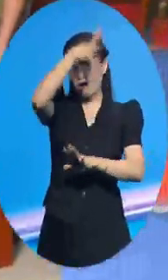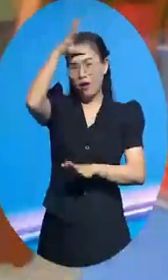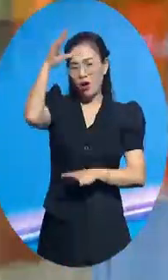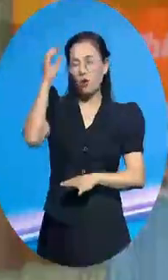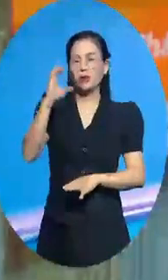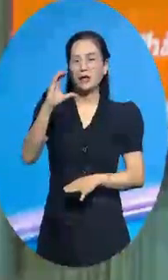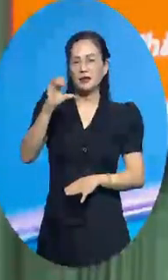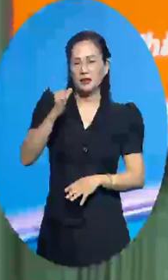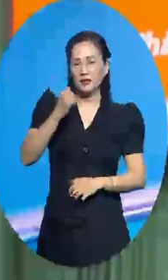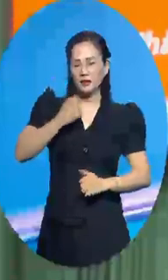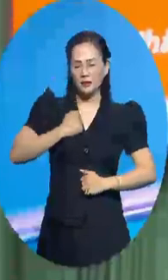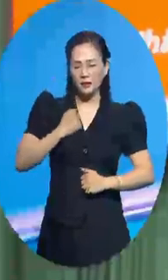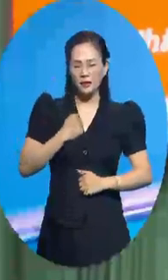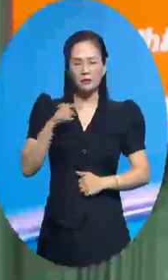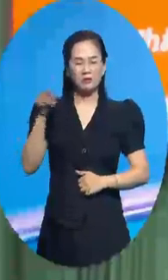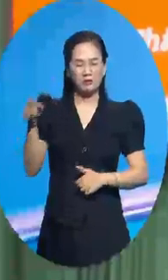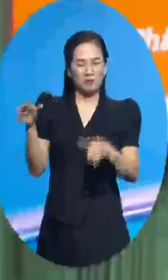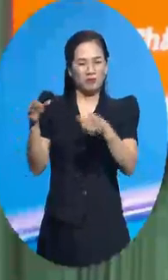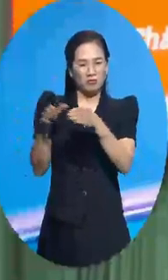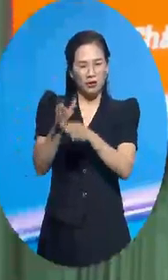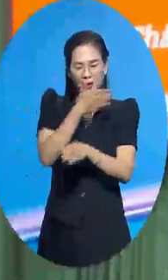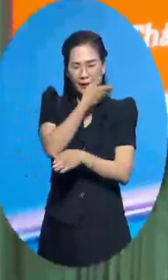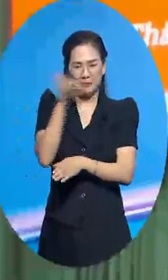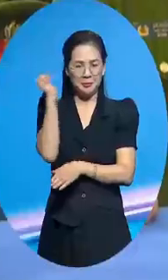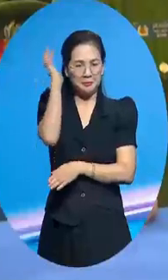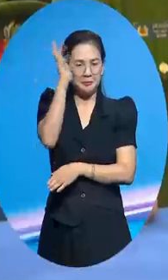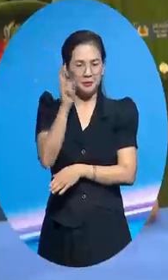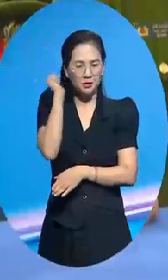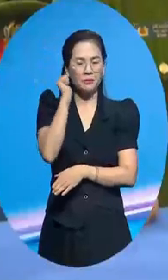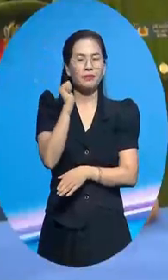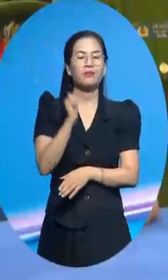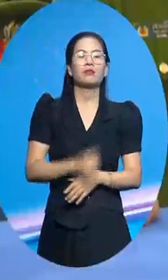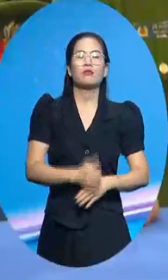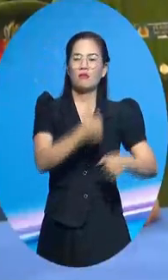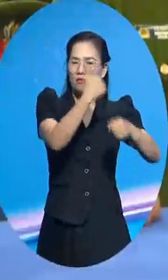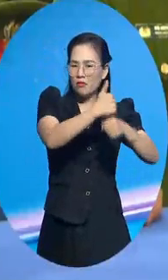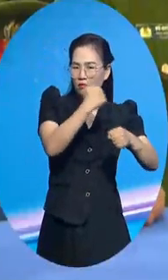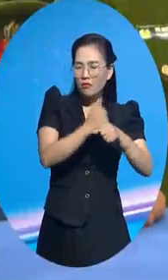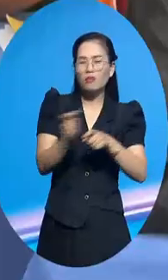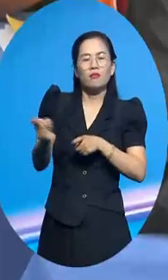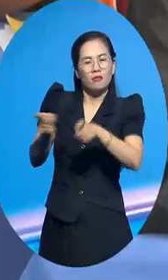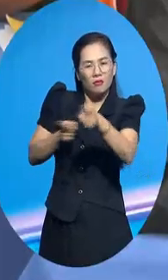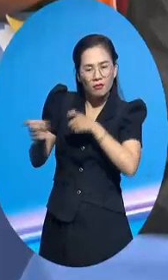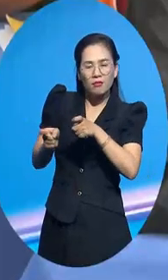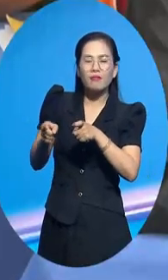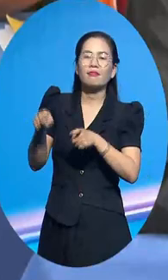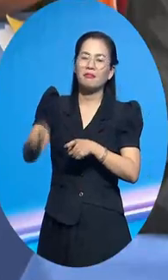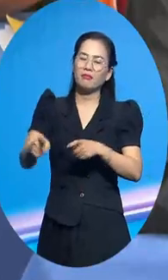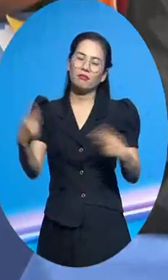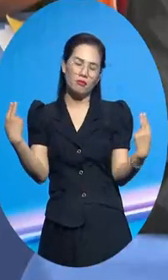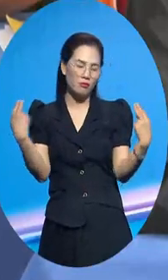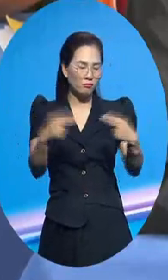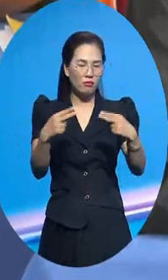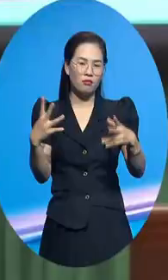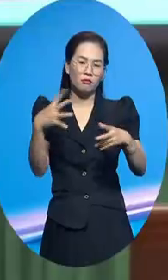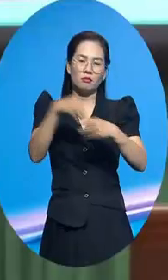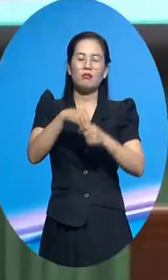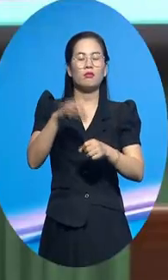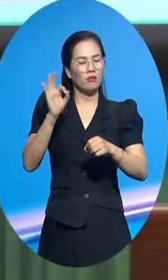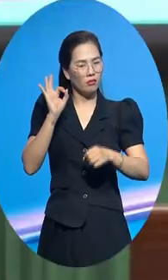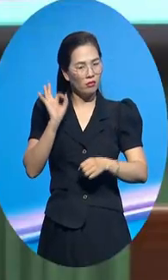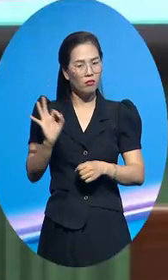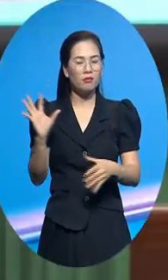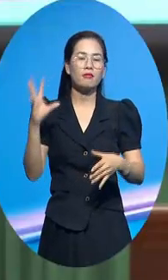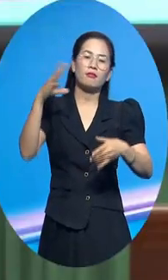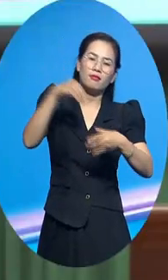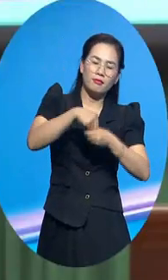dân là lực lượng đặc biệt quan trọng, sẵn sàng theo lệnh điều động của cấp có thẩm quyền để tham gia chiến đấu, ngăn chặn, trấn áp các vụ